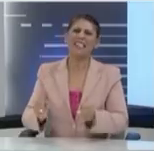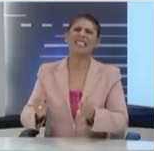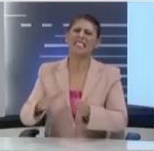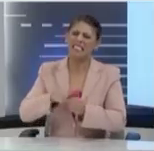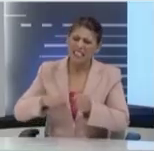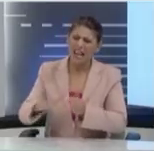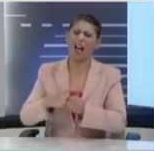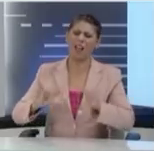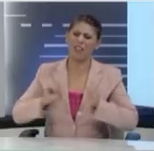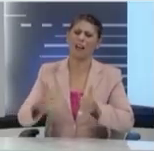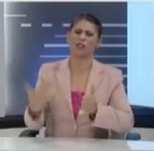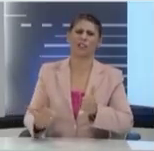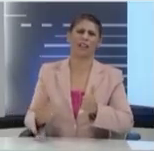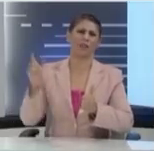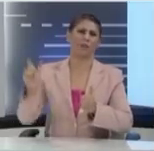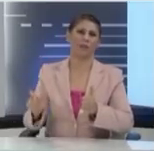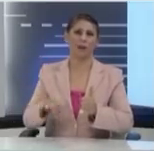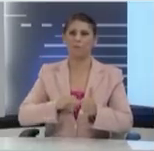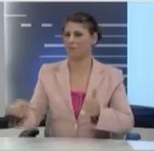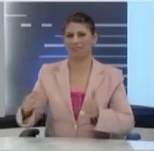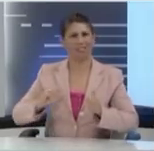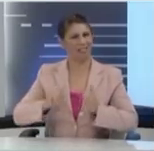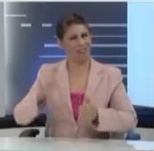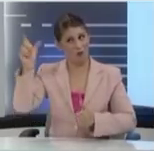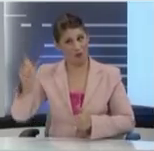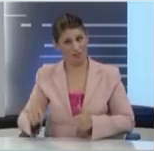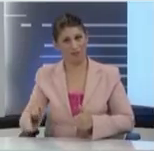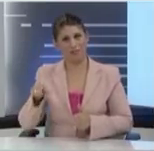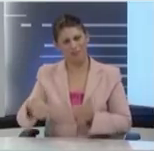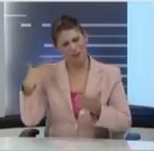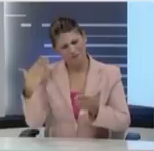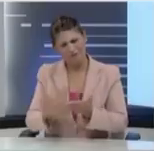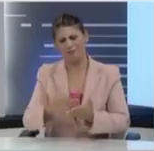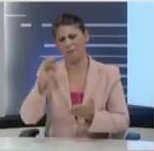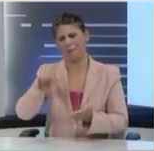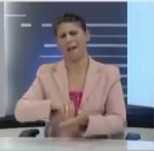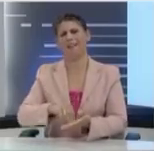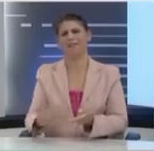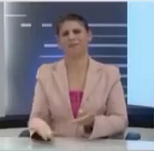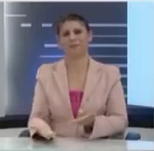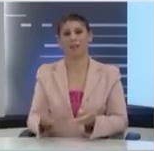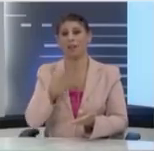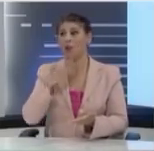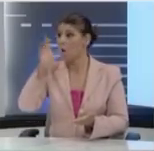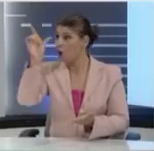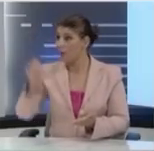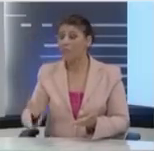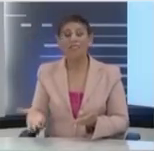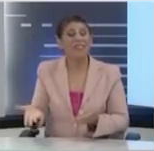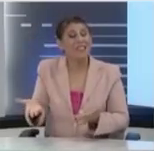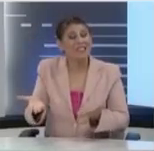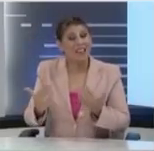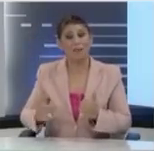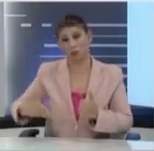θαραλέος. Αλλά εσείς ουδέποτε υπήρξατε θαραλέος και σήμερα το επιβεβαιώνετε ξανά. Διότι δεν έχετε το πολιτικό